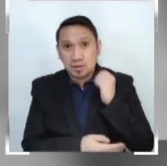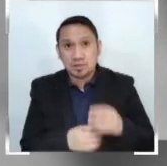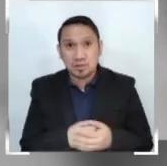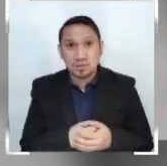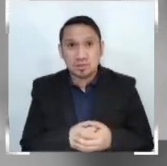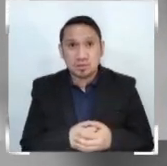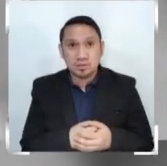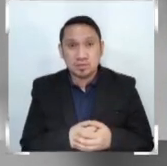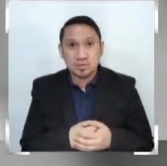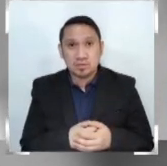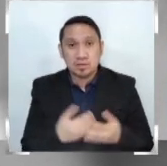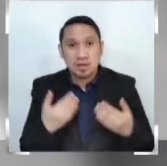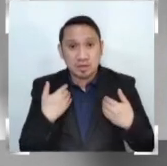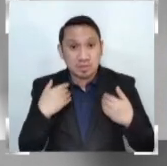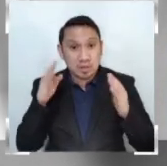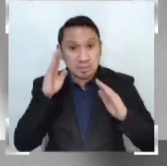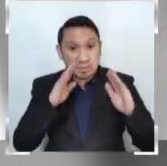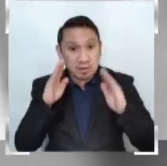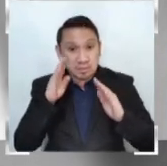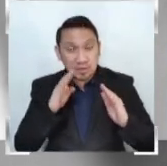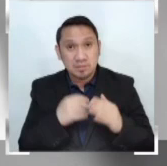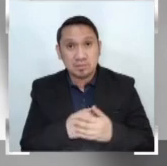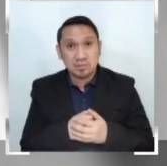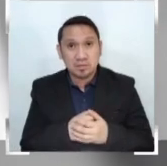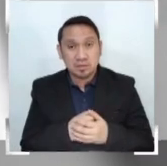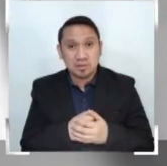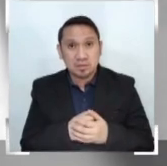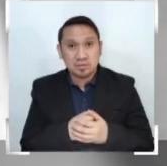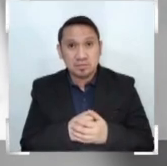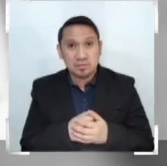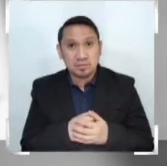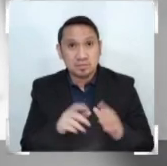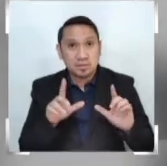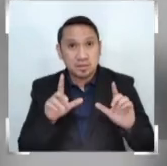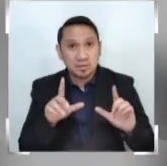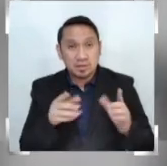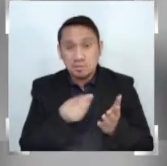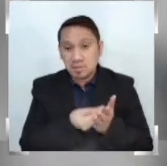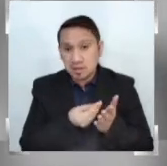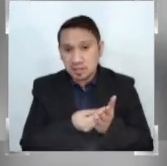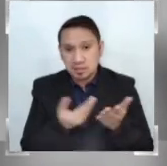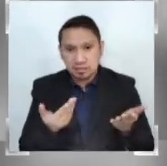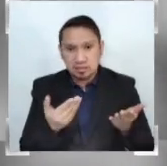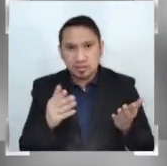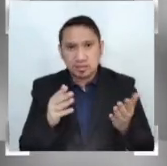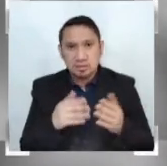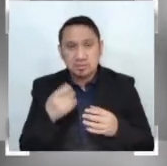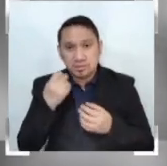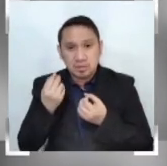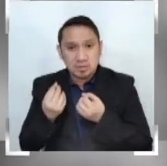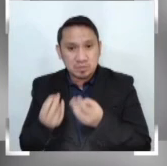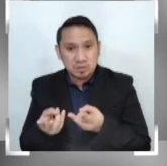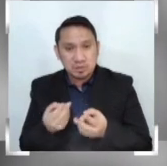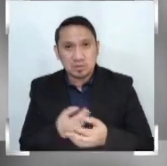ano, na may problema umano po itong suspect na to sa pera. No? Yung leading partner ng suspect na siyang panito